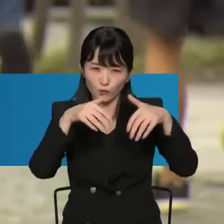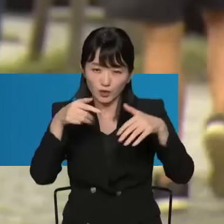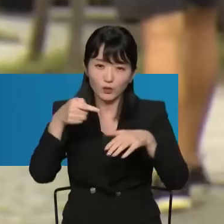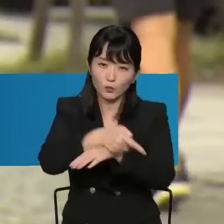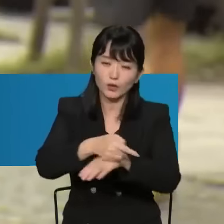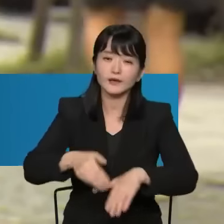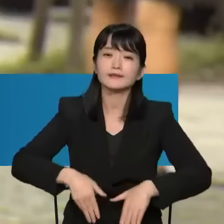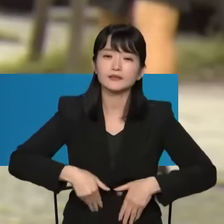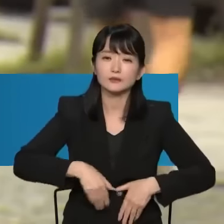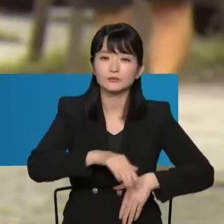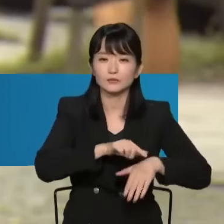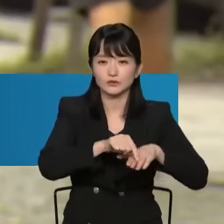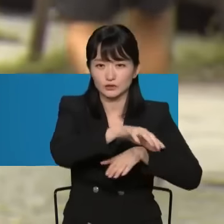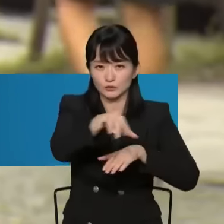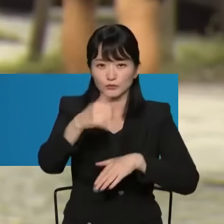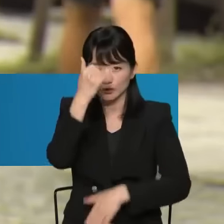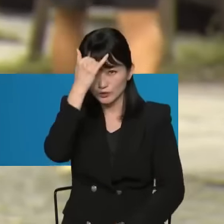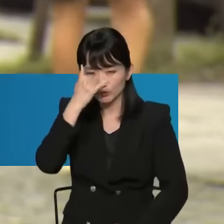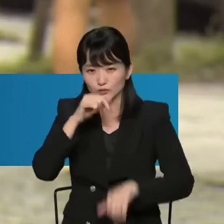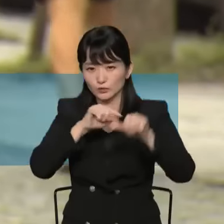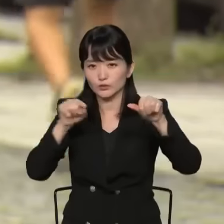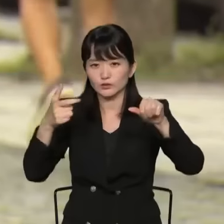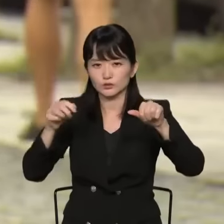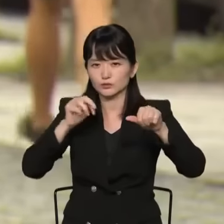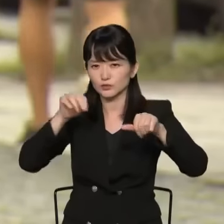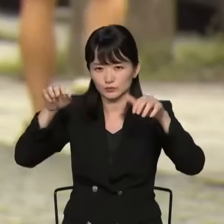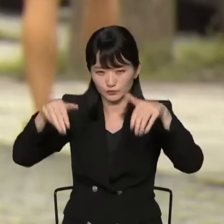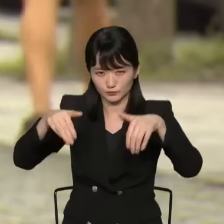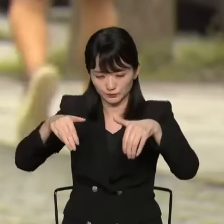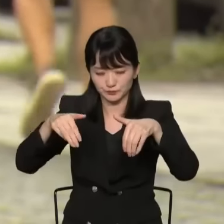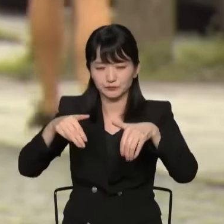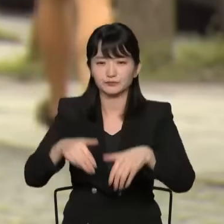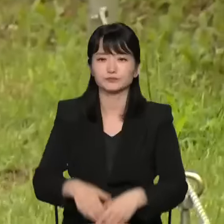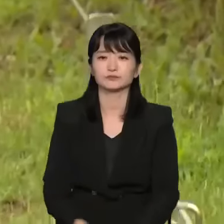그 밖에 남부지방과 충청 등에는 5에서 60mm의 비가